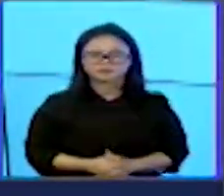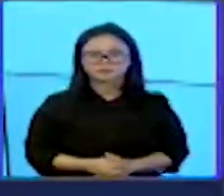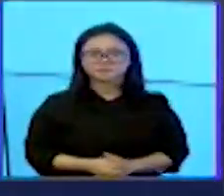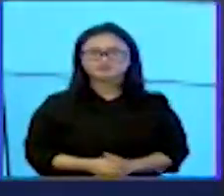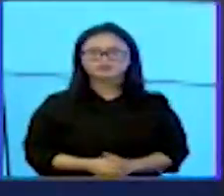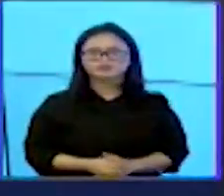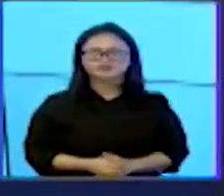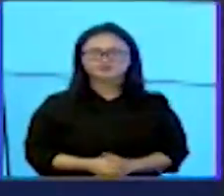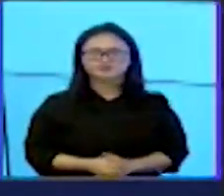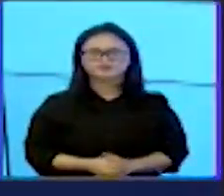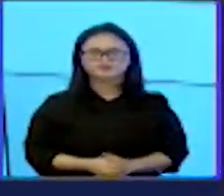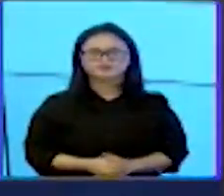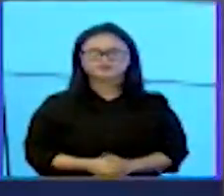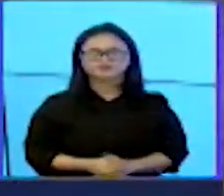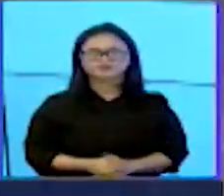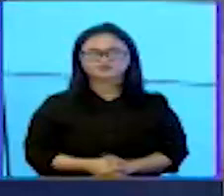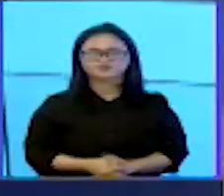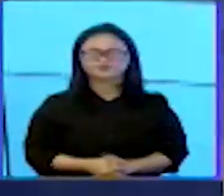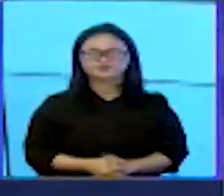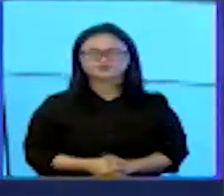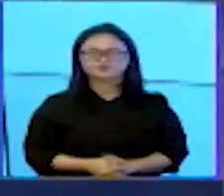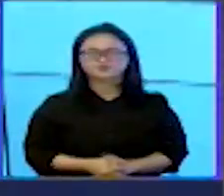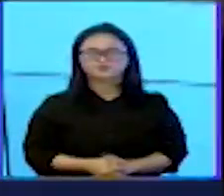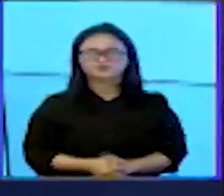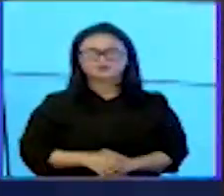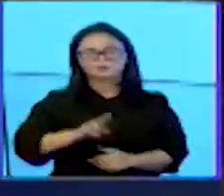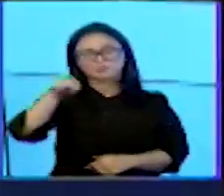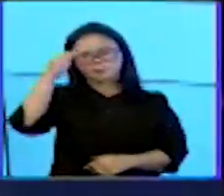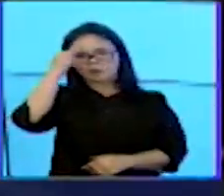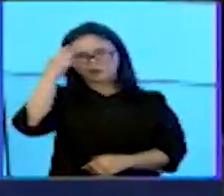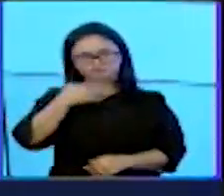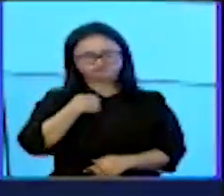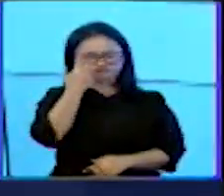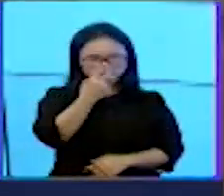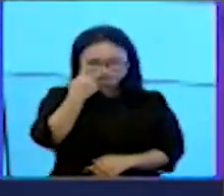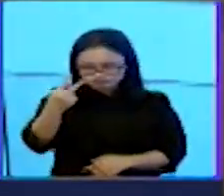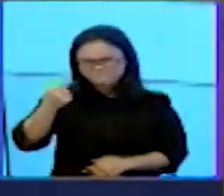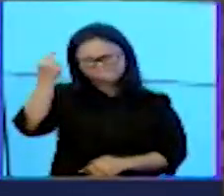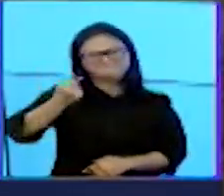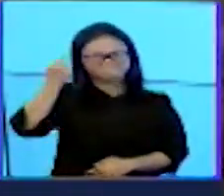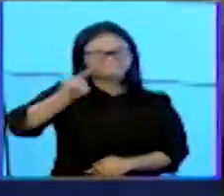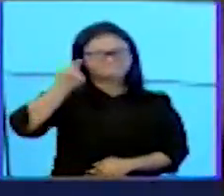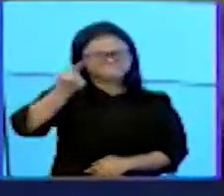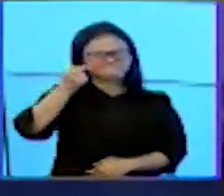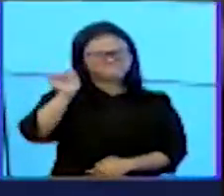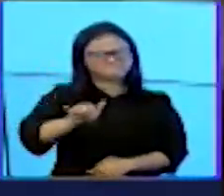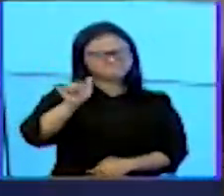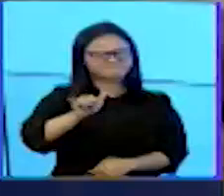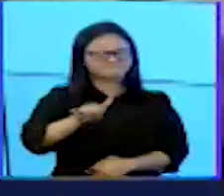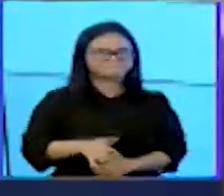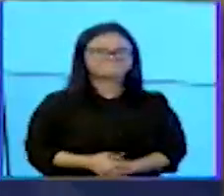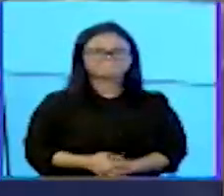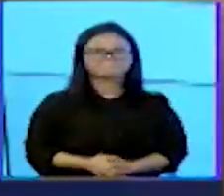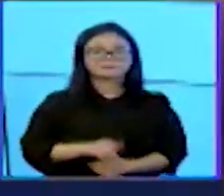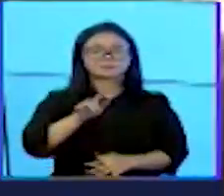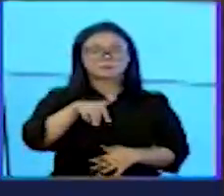Untuk meningkatkan kedisiplinan warga mematuhi protokol kesehatan, petugas akan terus menggelar razia justisi di seluruh wilayah Jawa Timur.